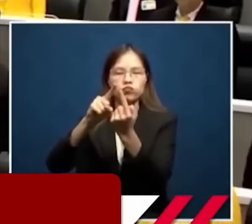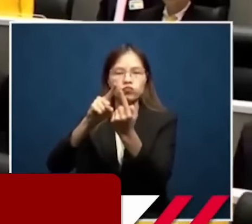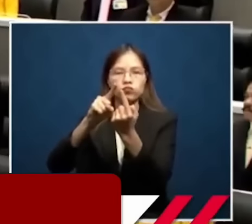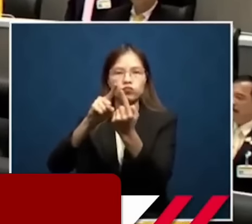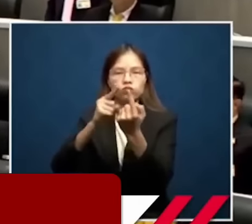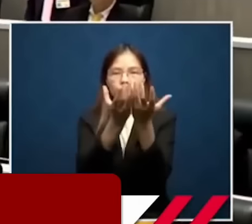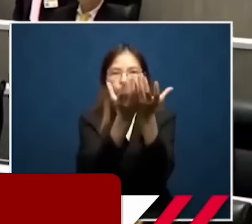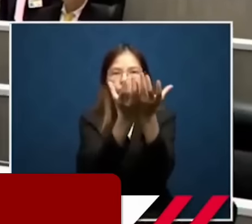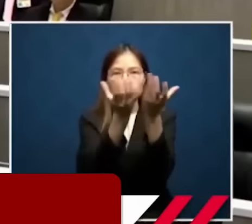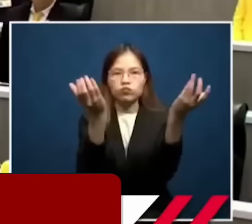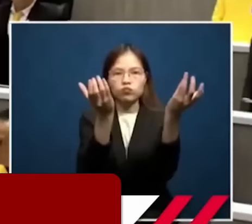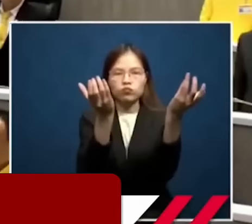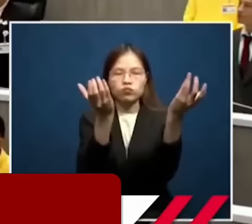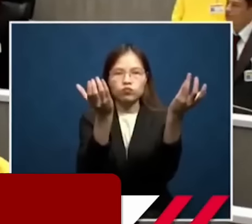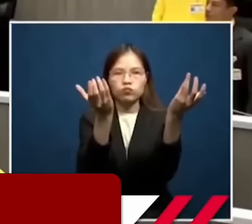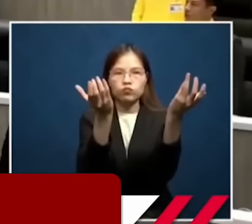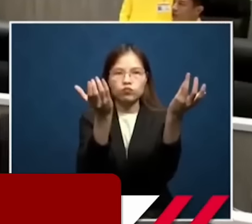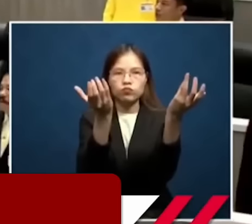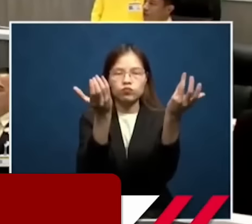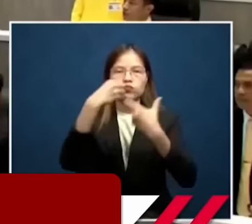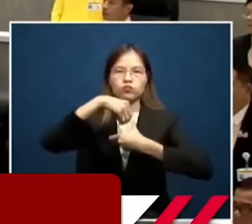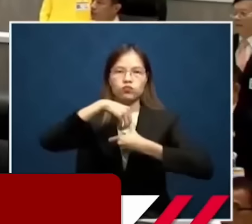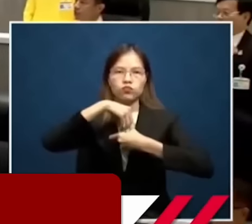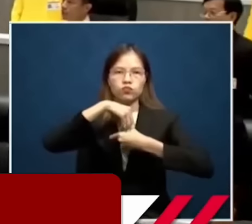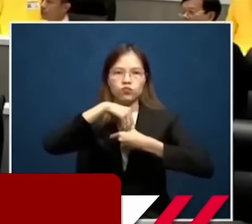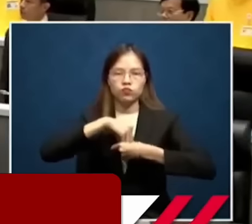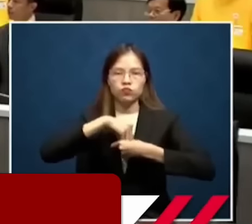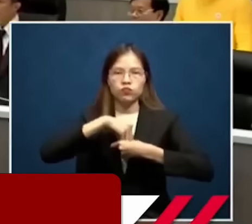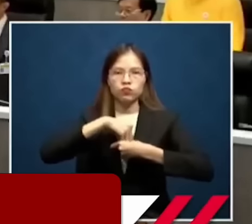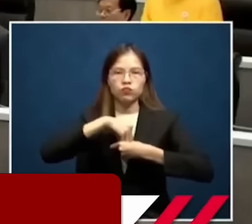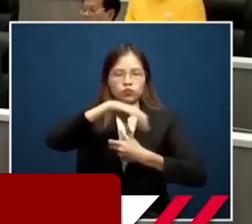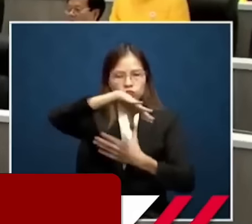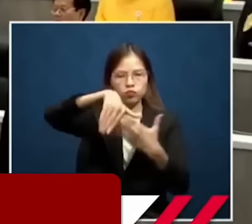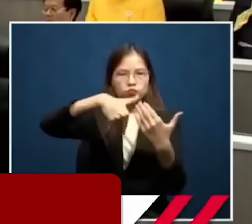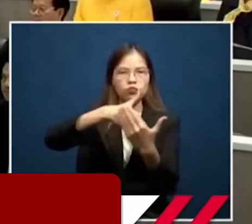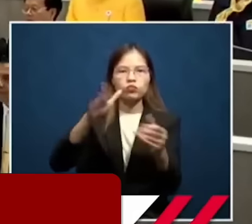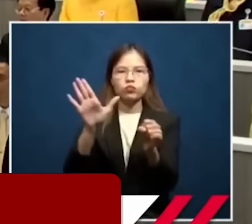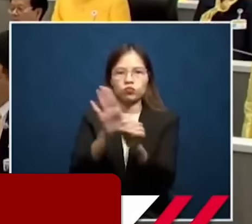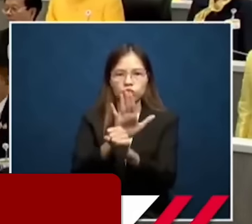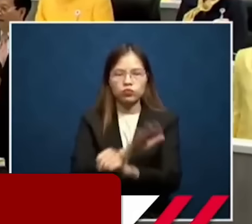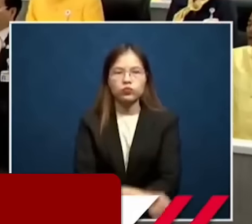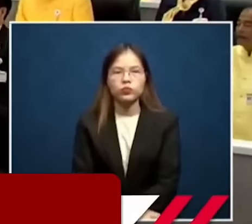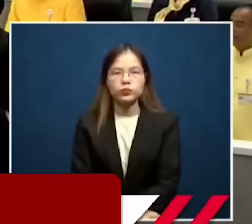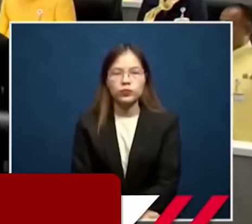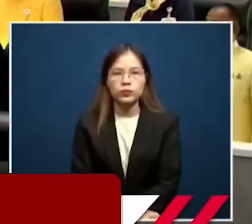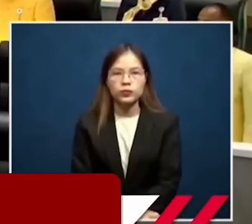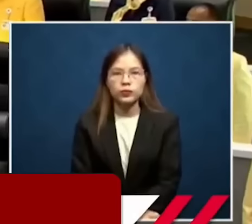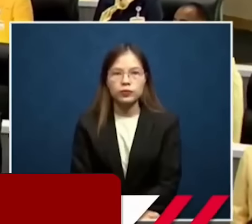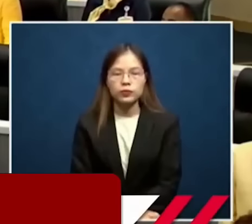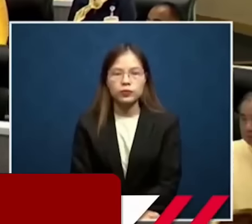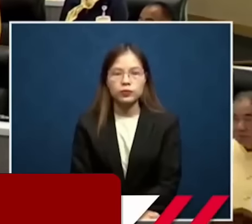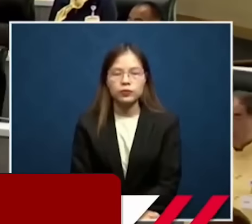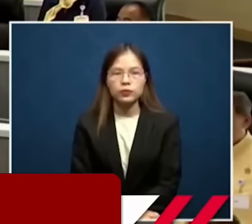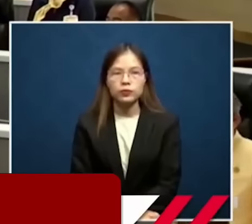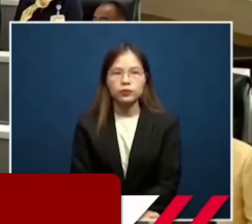ให้เห็นว่าประธานรองท่านที่1รองท่านที่2และประธานกรรมาธิการอีก16ใน